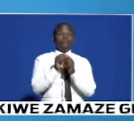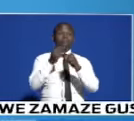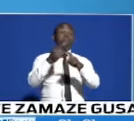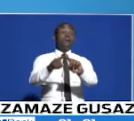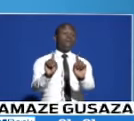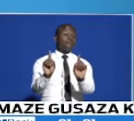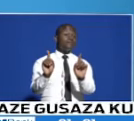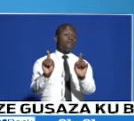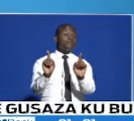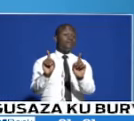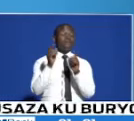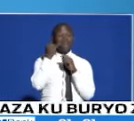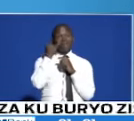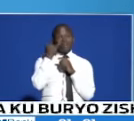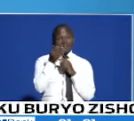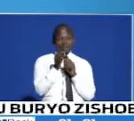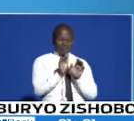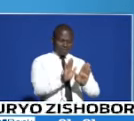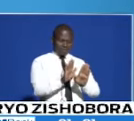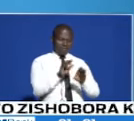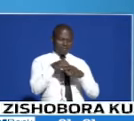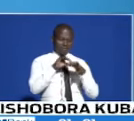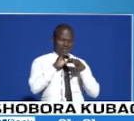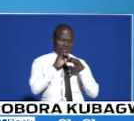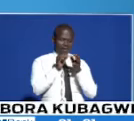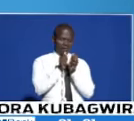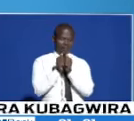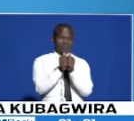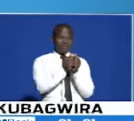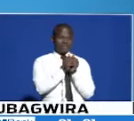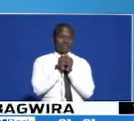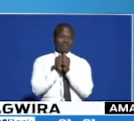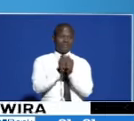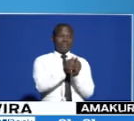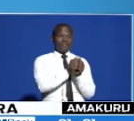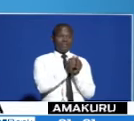ariko iyo ugusha neza abantu ngo mubane